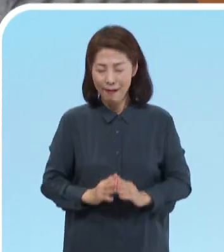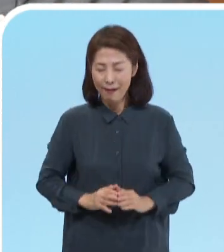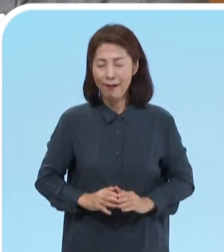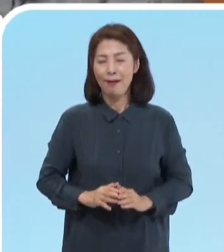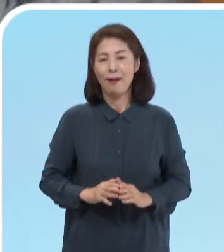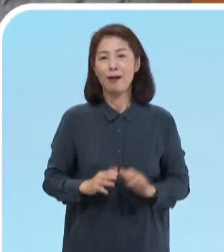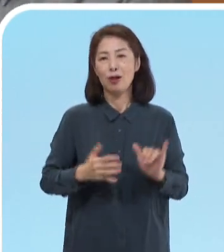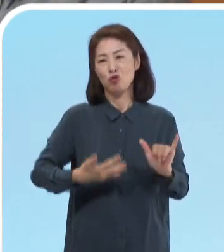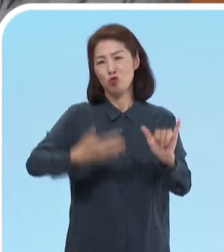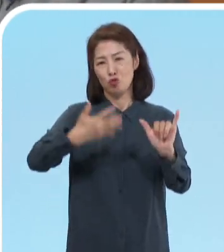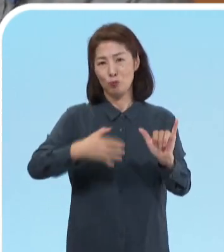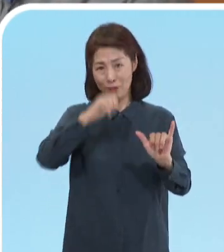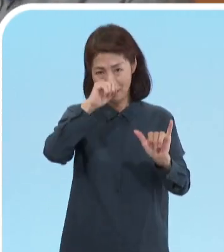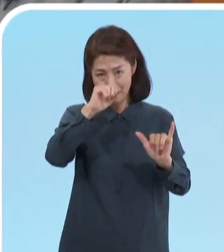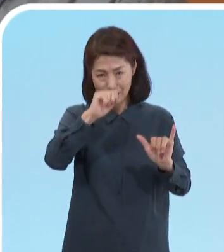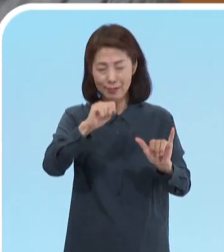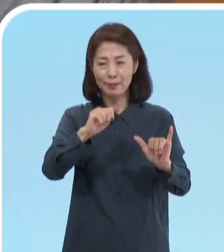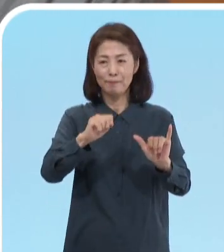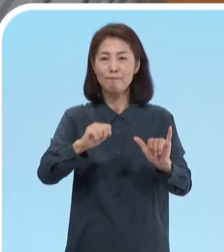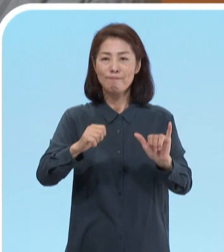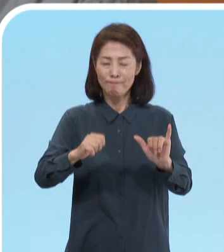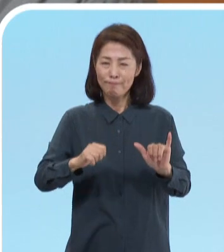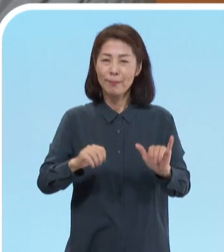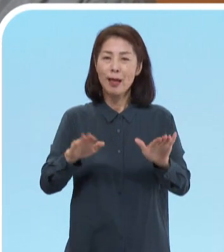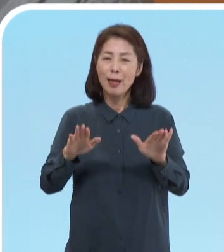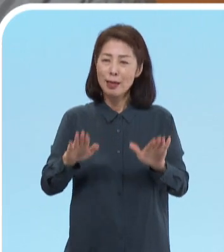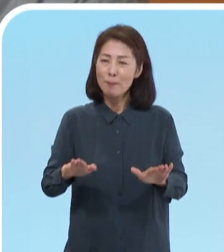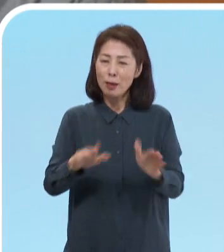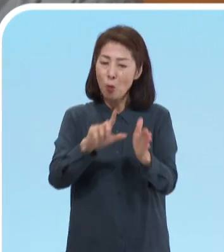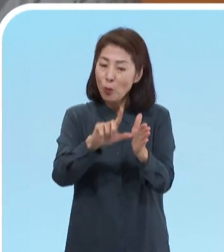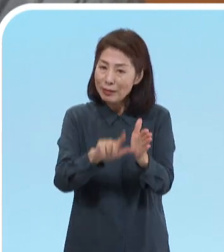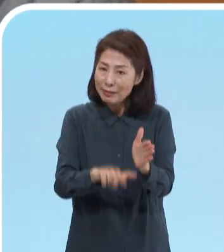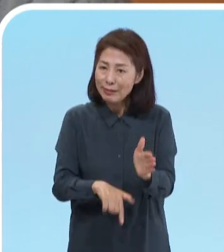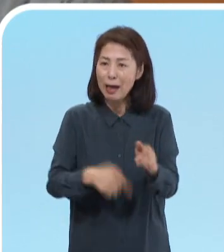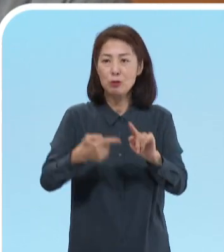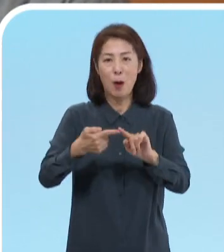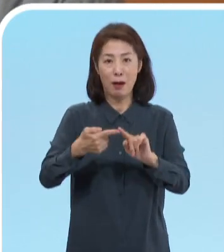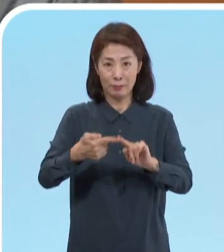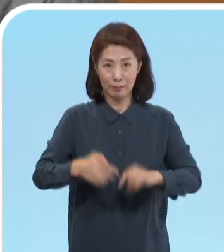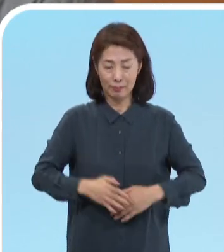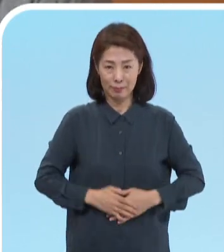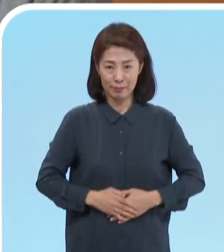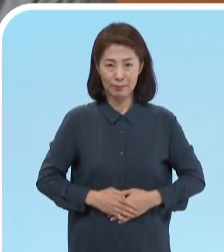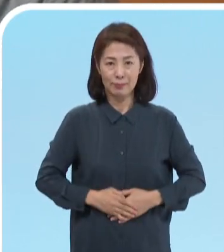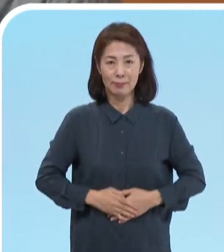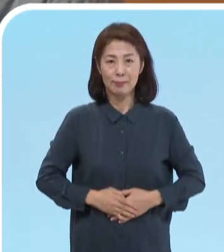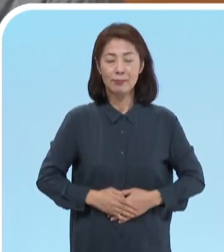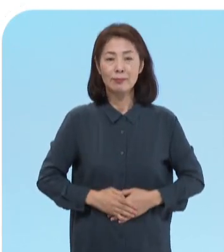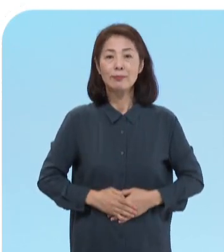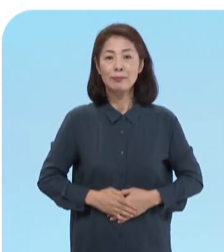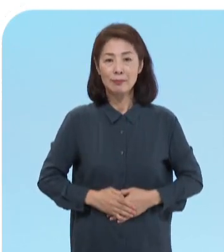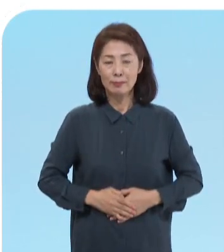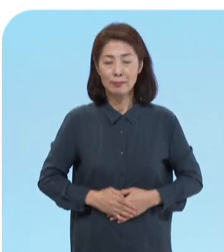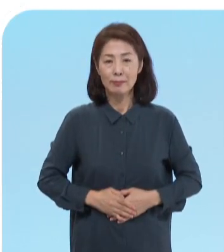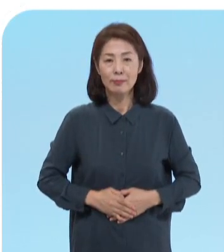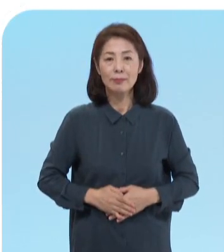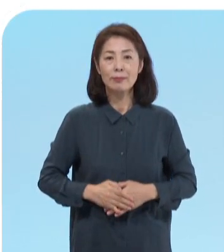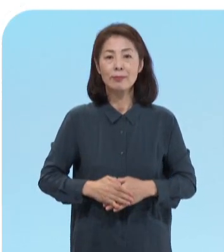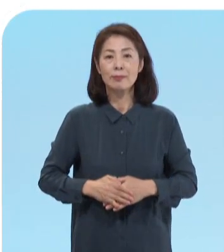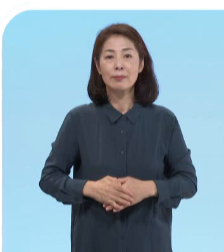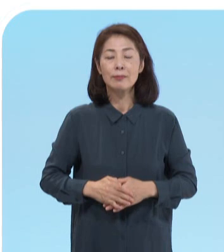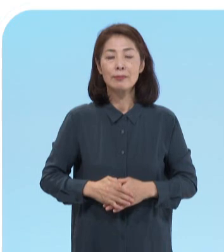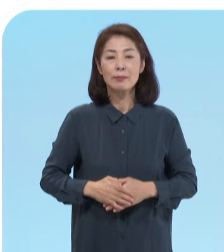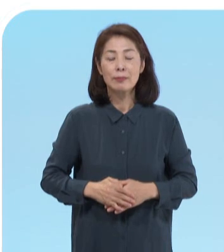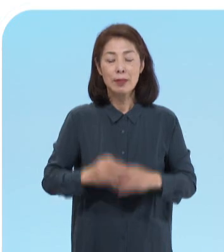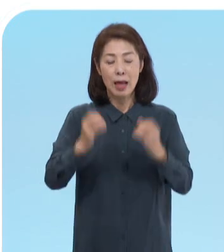ですね、この YouTube は。 今の時代ですもんね、 はい、そうですよ、うん、はい、 そんな清水さん、 YouTube だけで